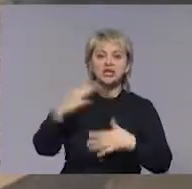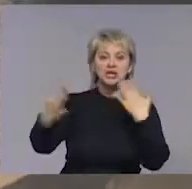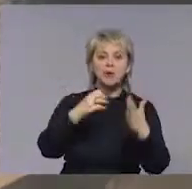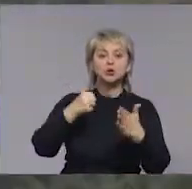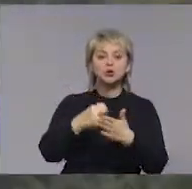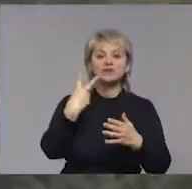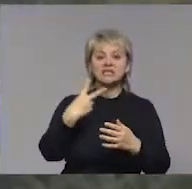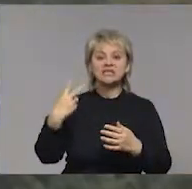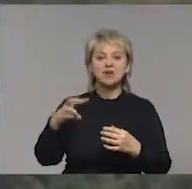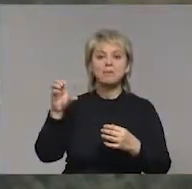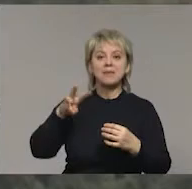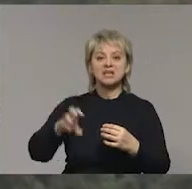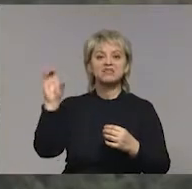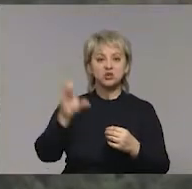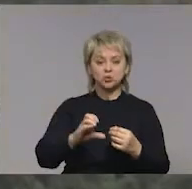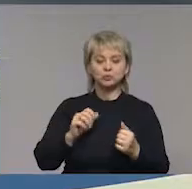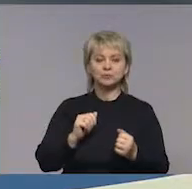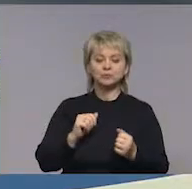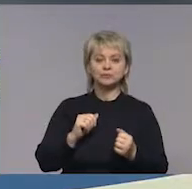ветром до 22 метров в секунду.